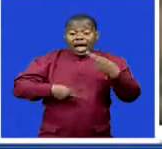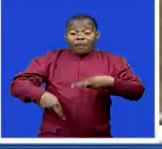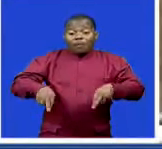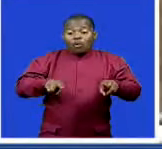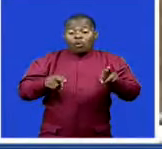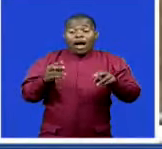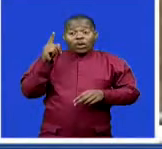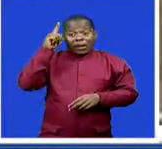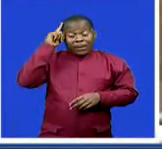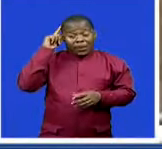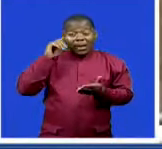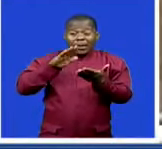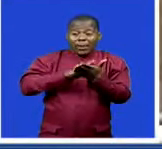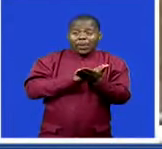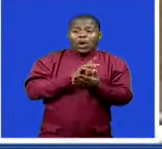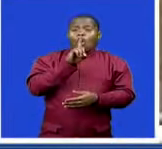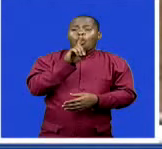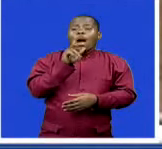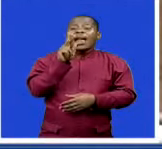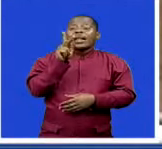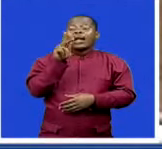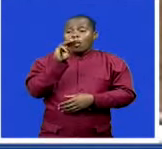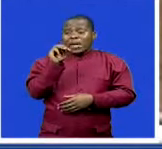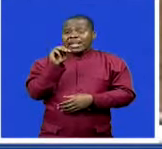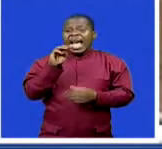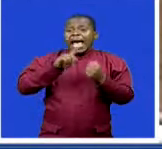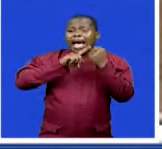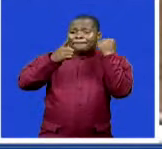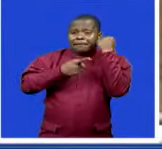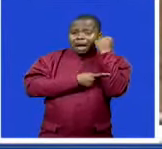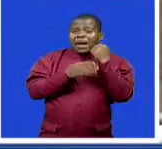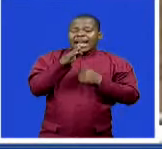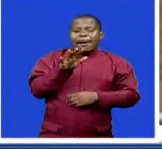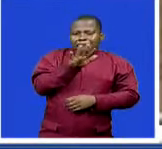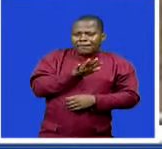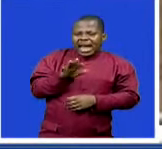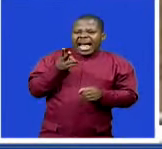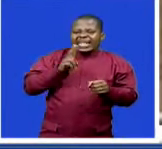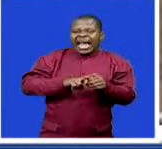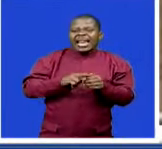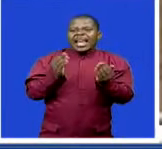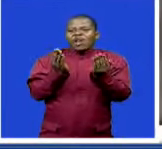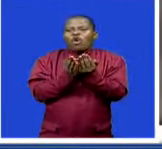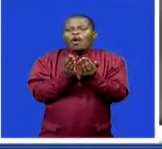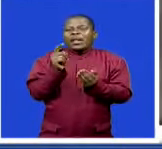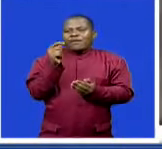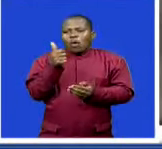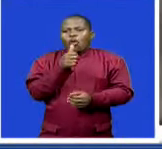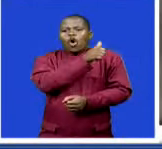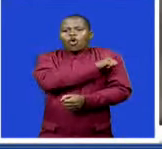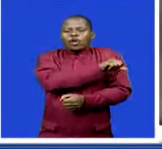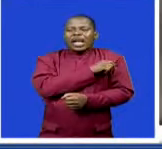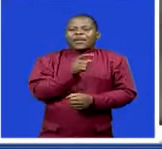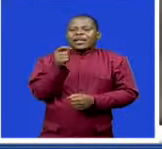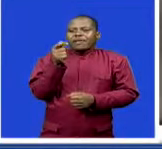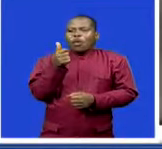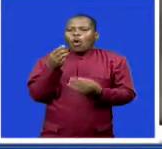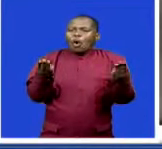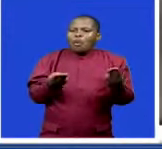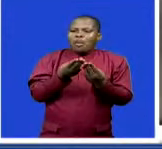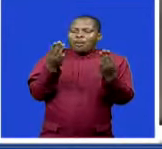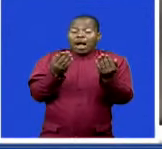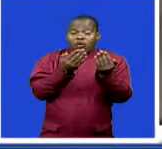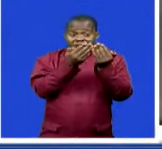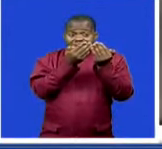beyinethabo okhanza ukuthi ing-1 kilometer isembabane kuphela. Tikola bawutibala kakhulu leli vela kangwane, tibhedlela bawutibala kakhulu leli vela kangwane, mafula